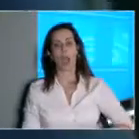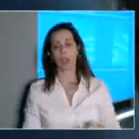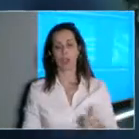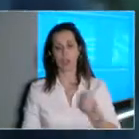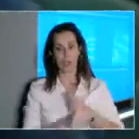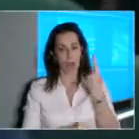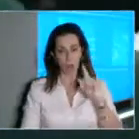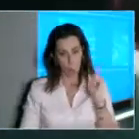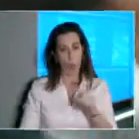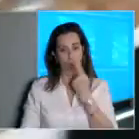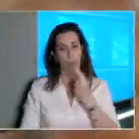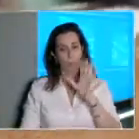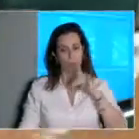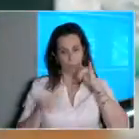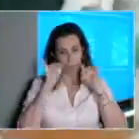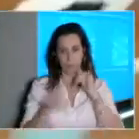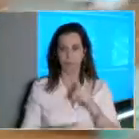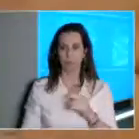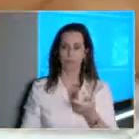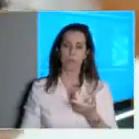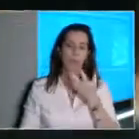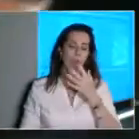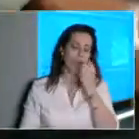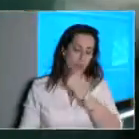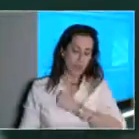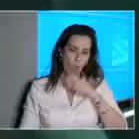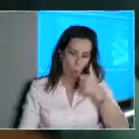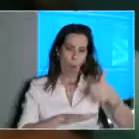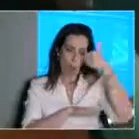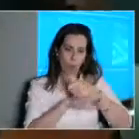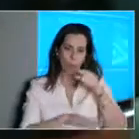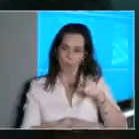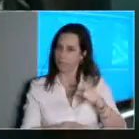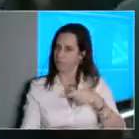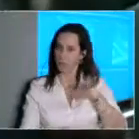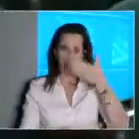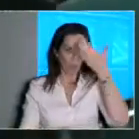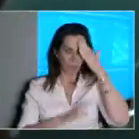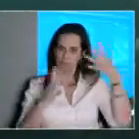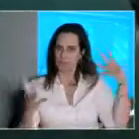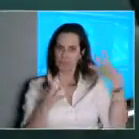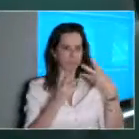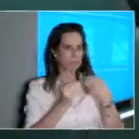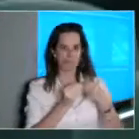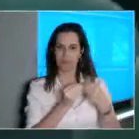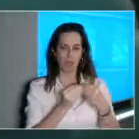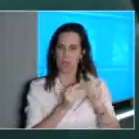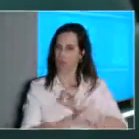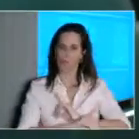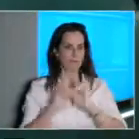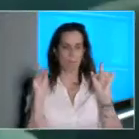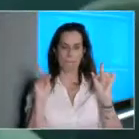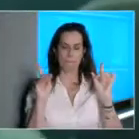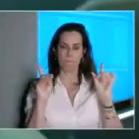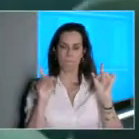העירייה. הדג מסריח מהראש לצערי הרב, ולא מכיר את זה מהקדנציות